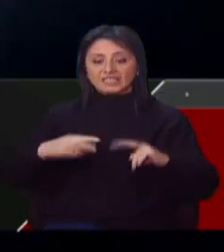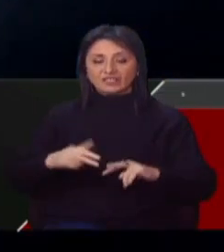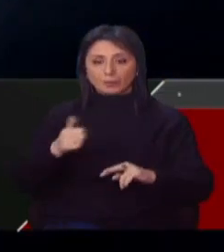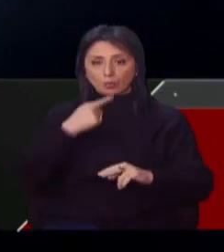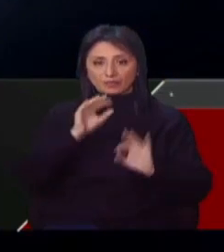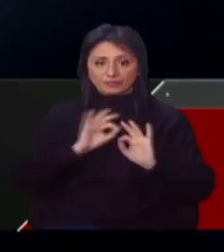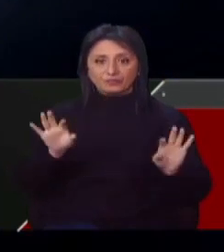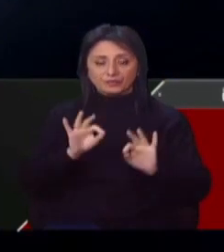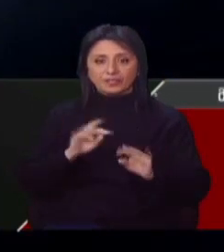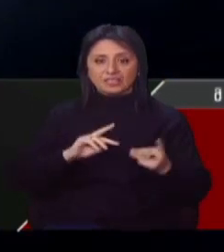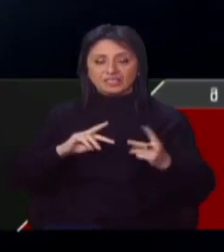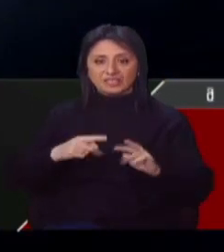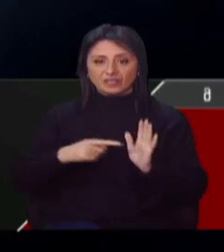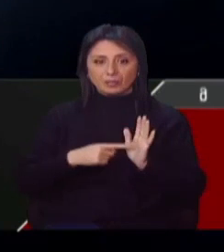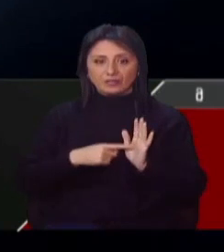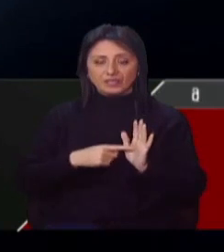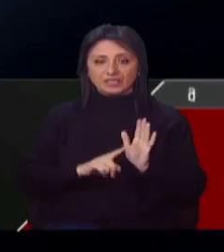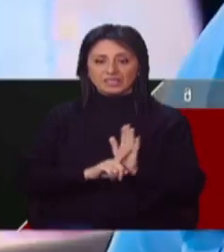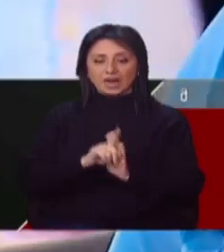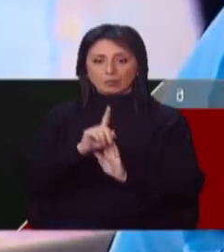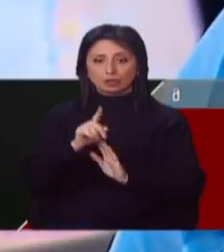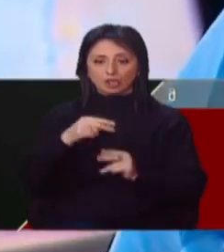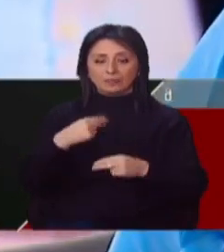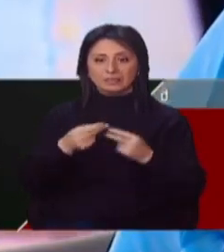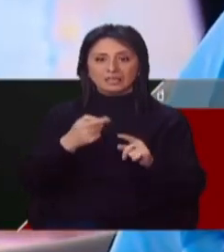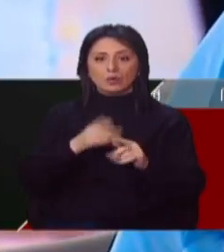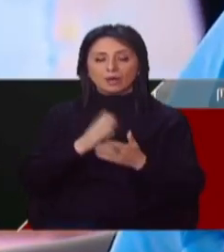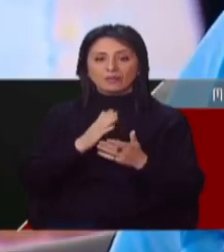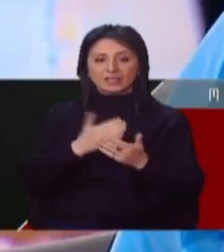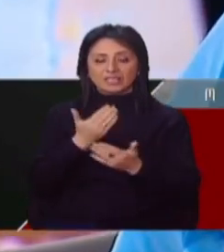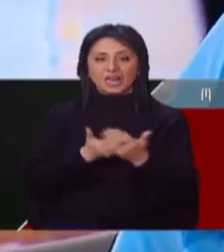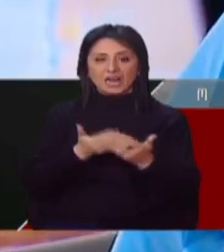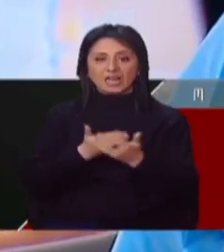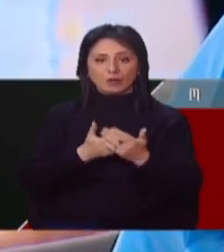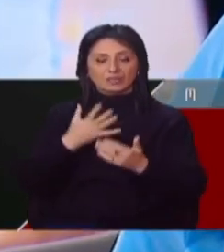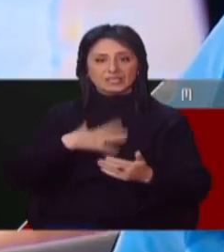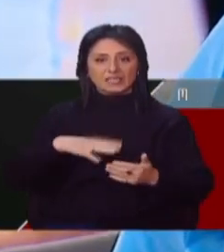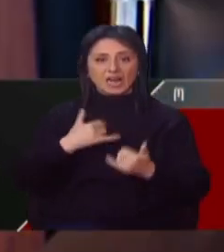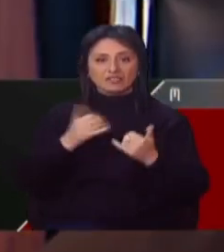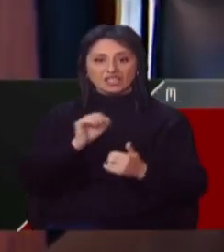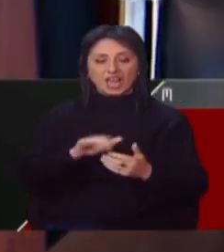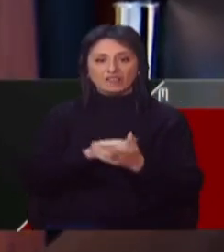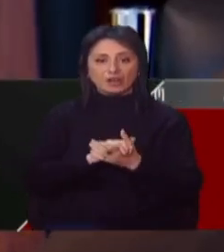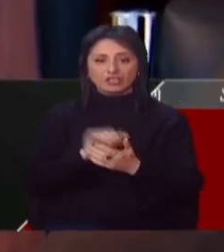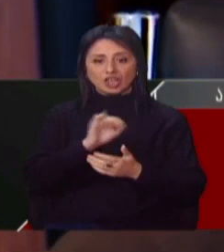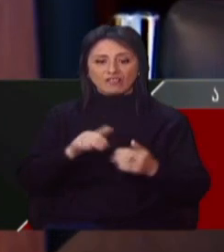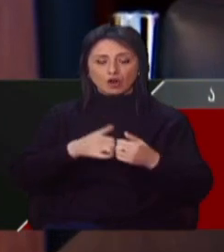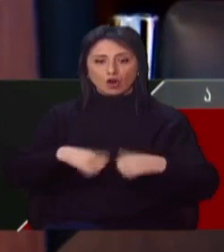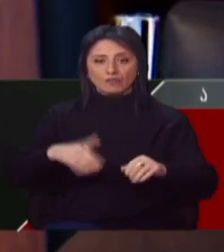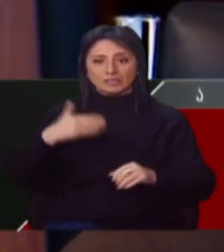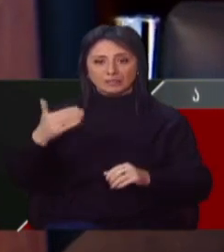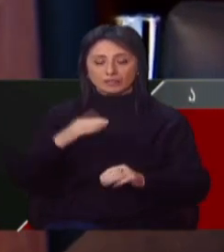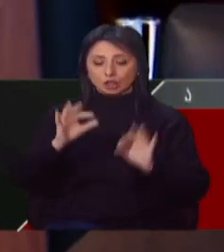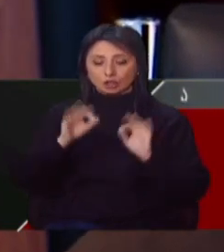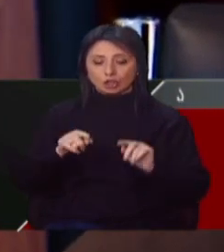როგორც მოგიხსენება, ცვლილებები წარმოშობილია და მიცემული არის რეკომენდაციები საქართველოსთვის ევროკავშირის ევროკომისიის